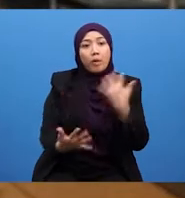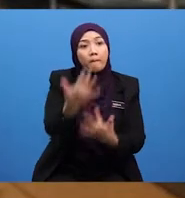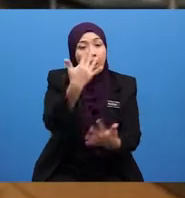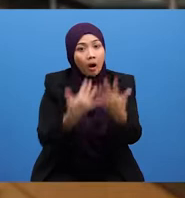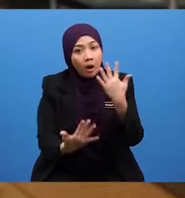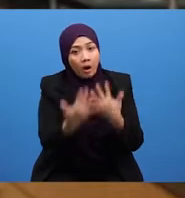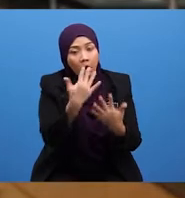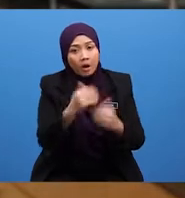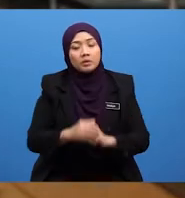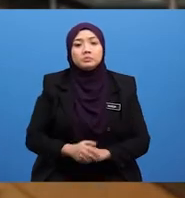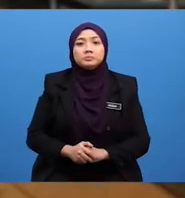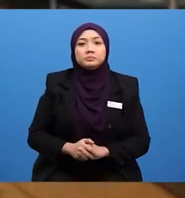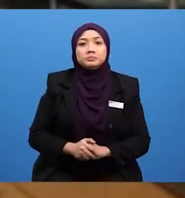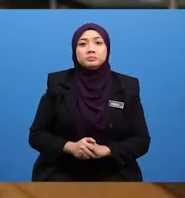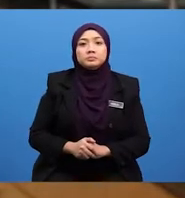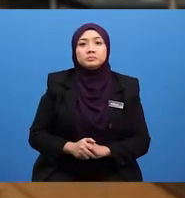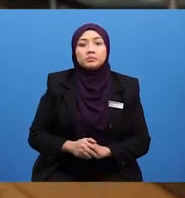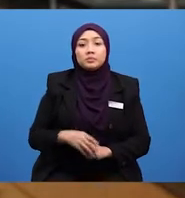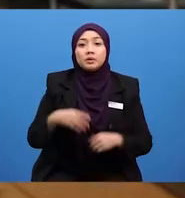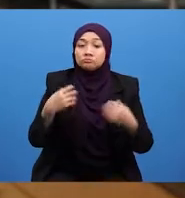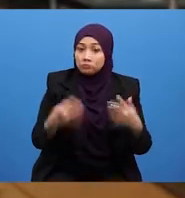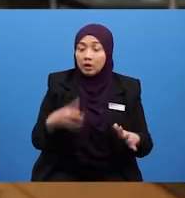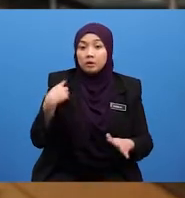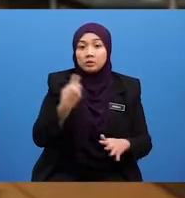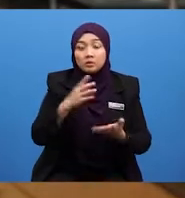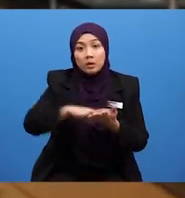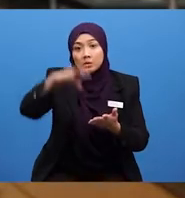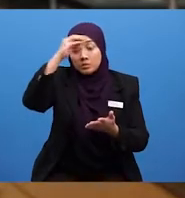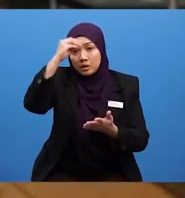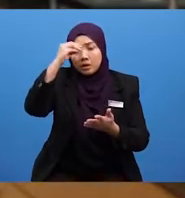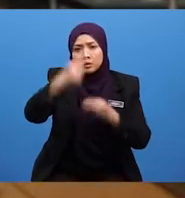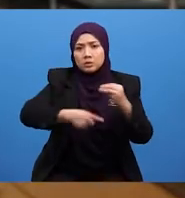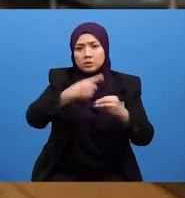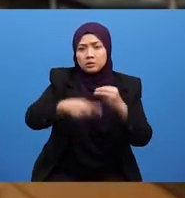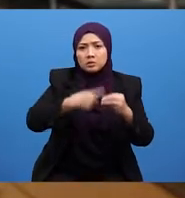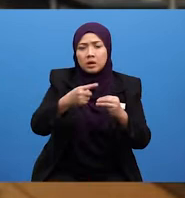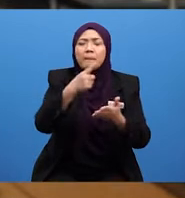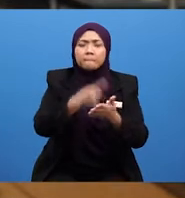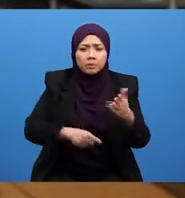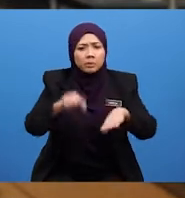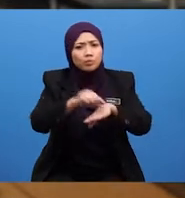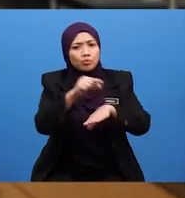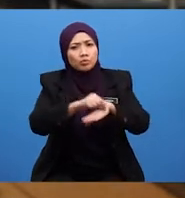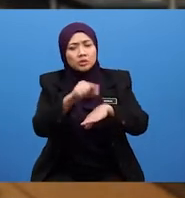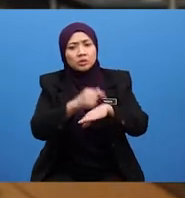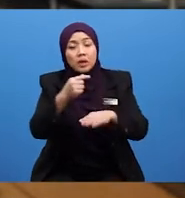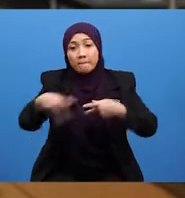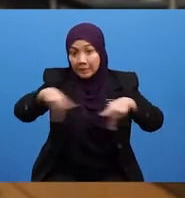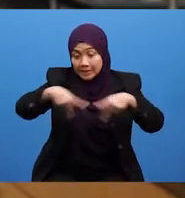Seterusnya, murid-murid, setelah kita mempelajari potensi kegunaan plastik, mari kita